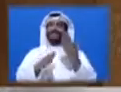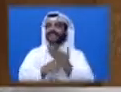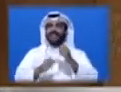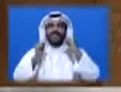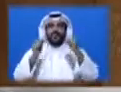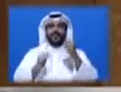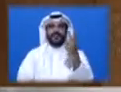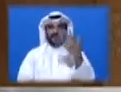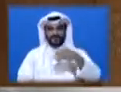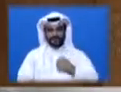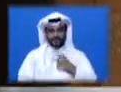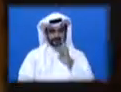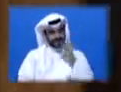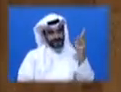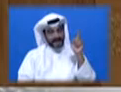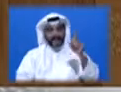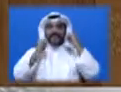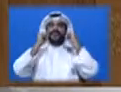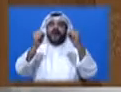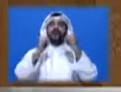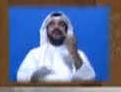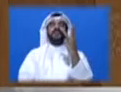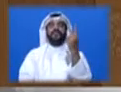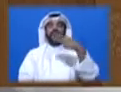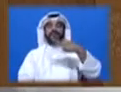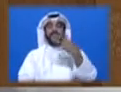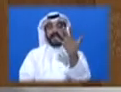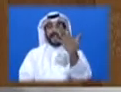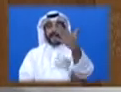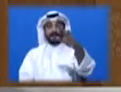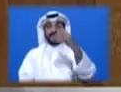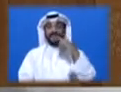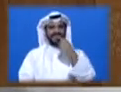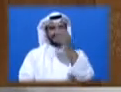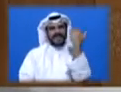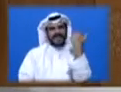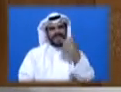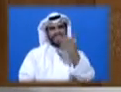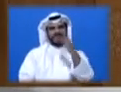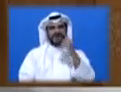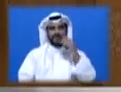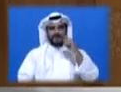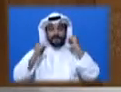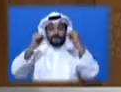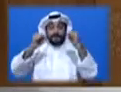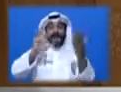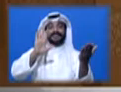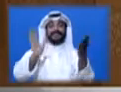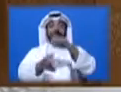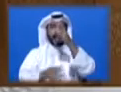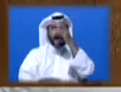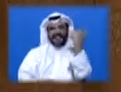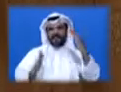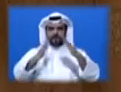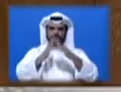لشقيقة مصر. المناسبة ثورة 23 يوليو 1952، ثورة اللي غيرت وجه مصر